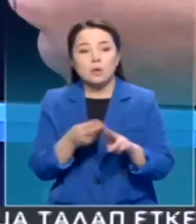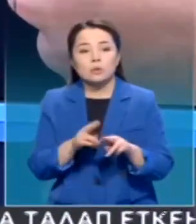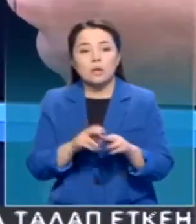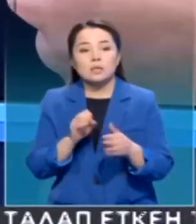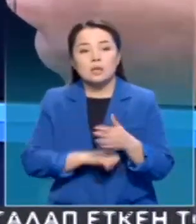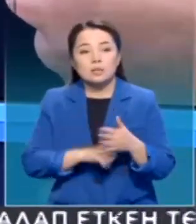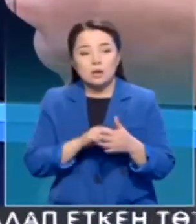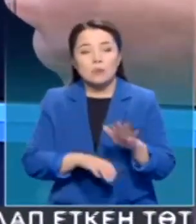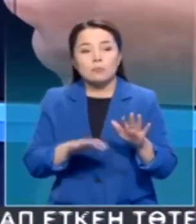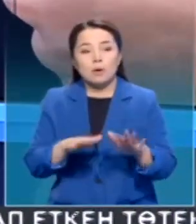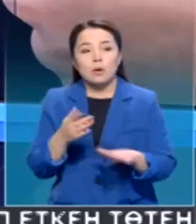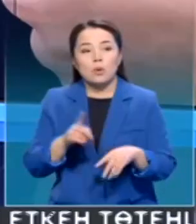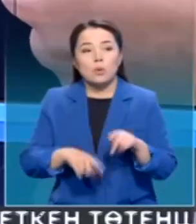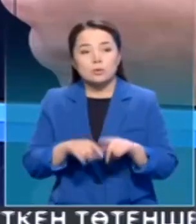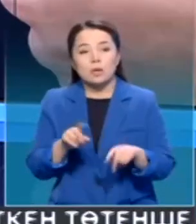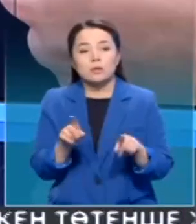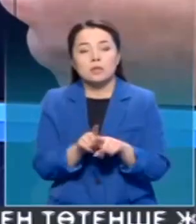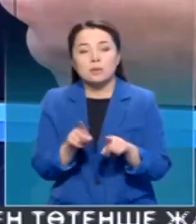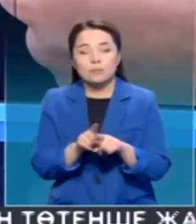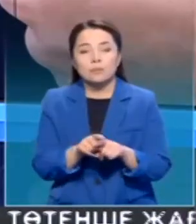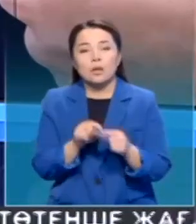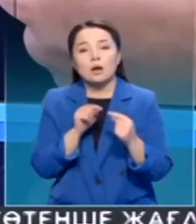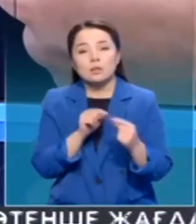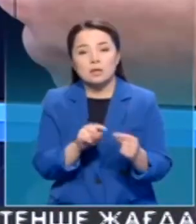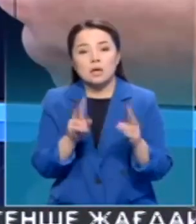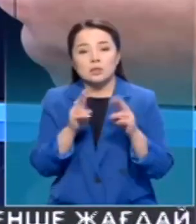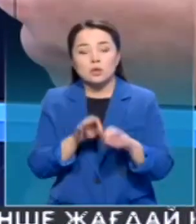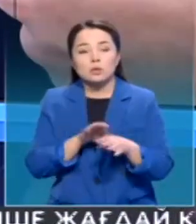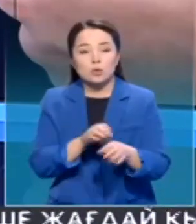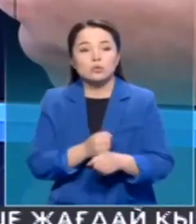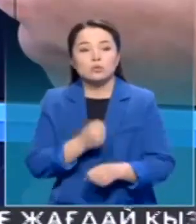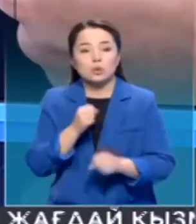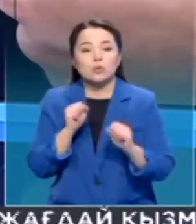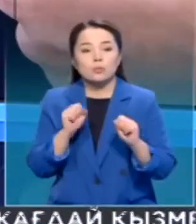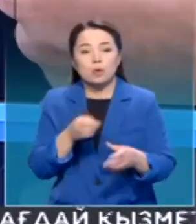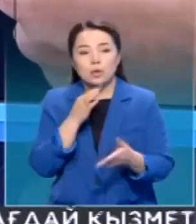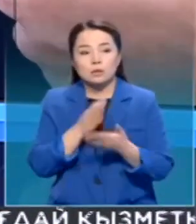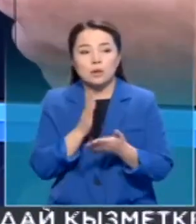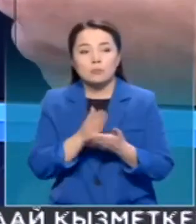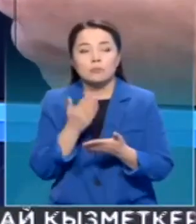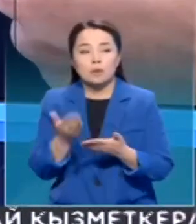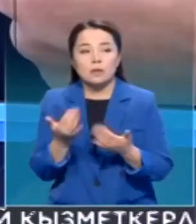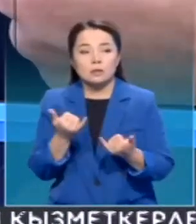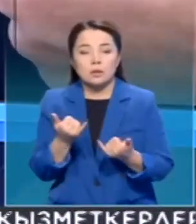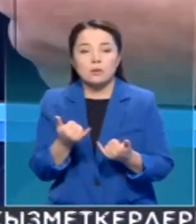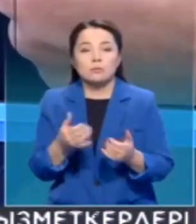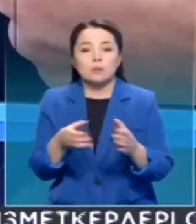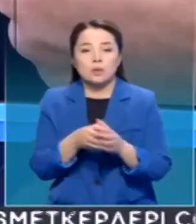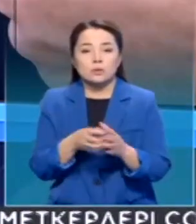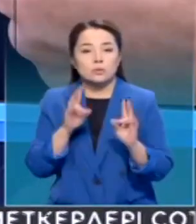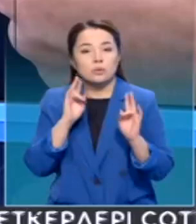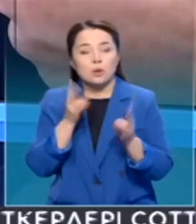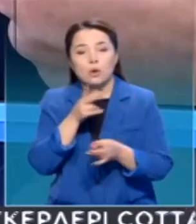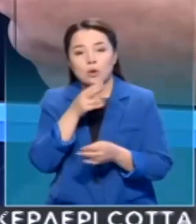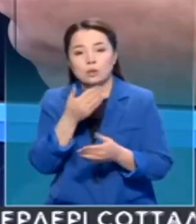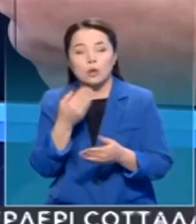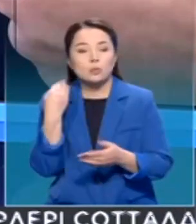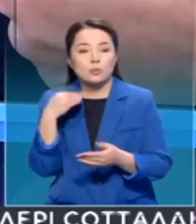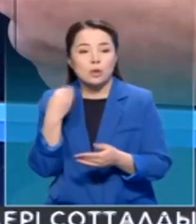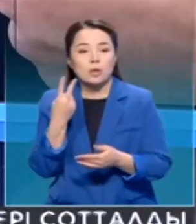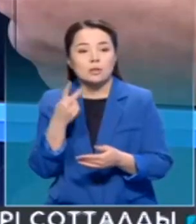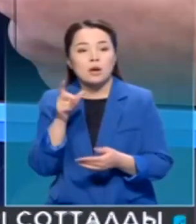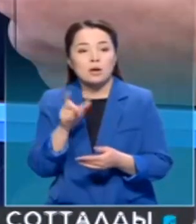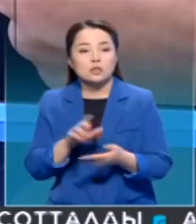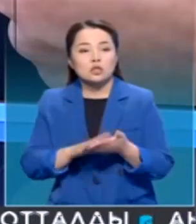кесірінен сонда жүрген отандастарымызға қарсы тексеріс күшеюі мүмкін дейді. Ал Кореяны шулатқан түркістандық екі